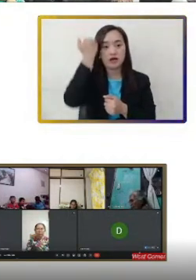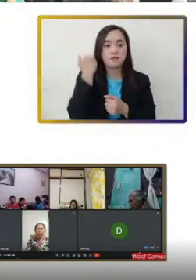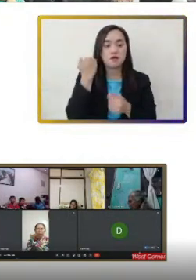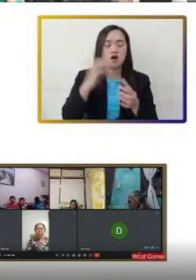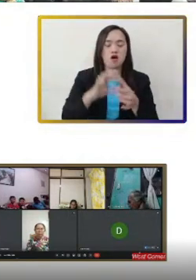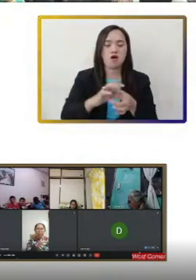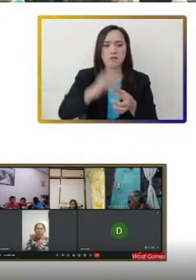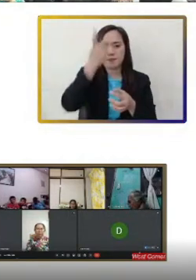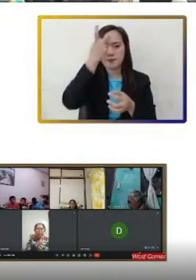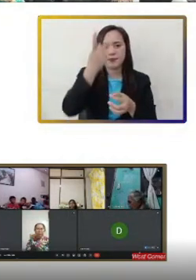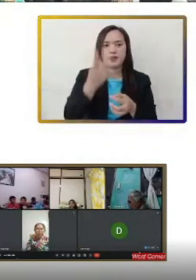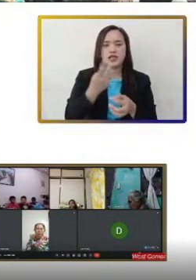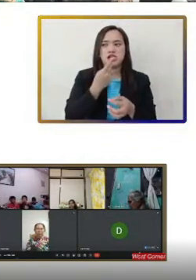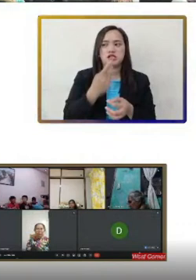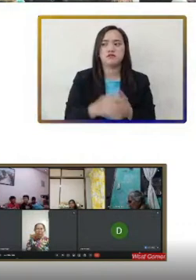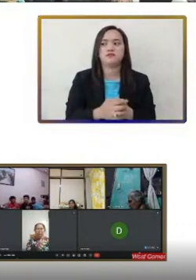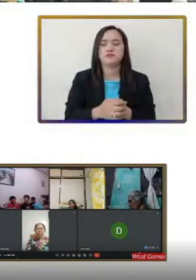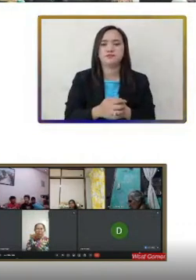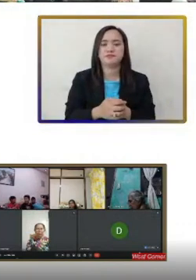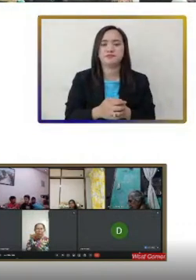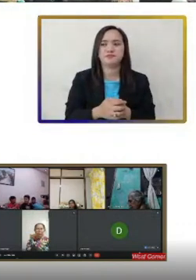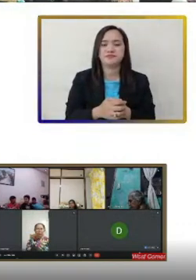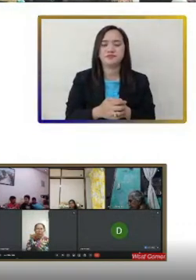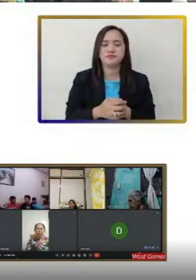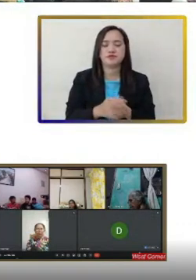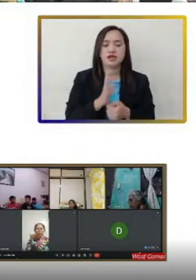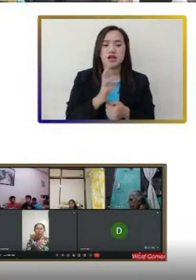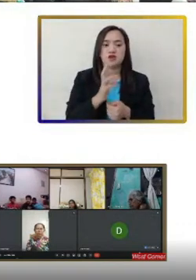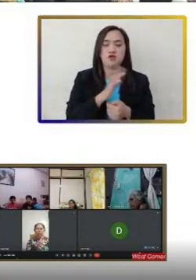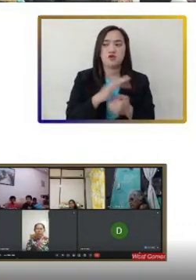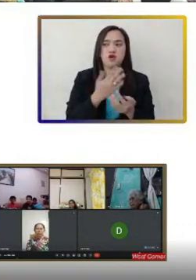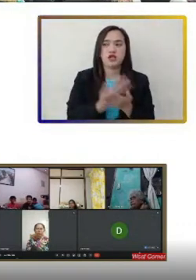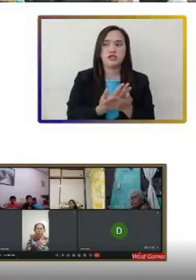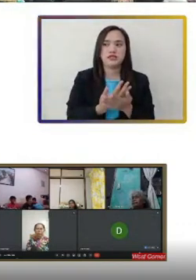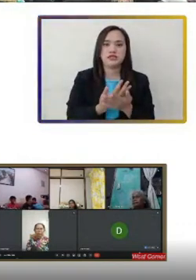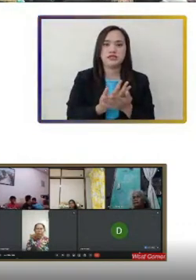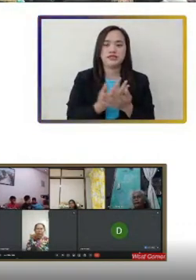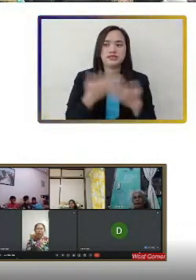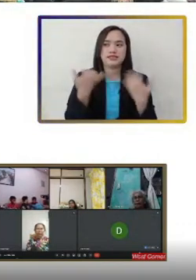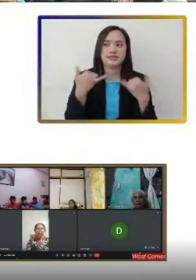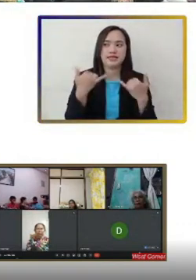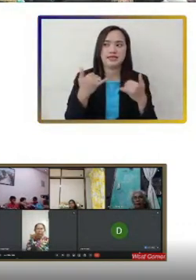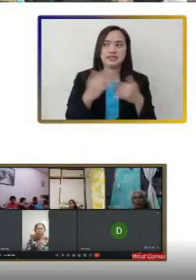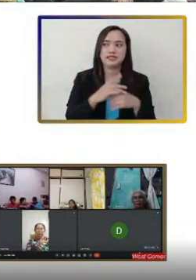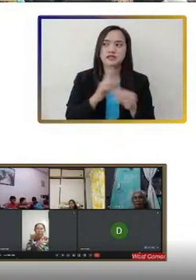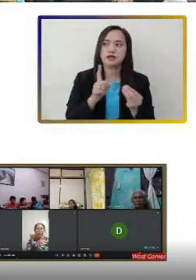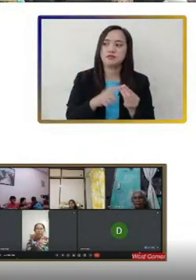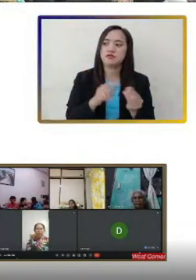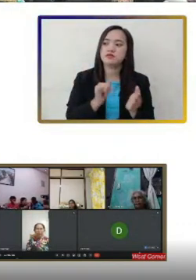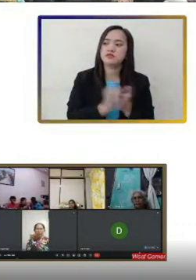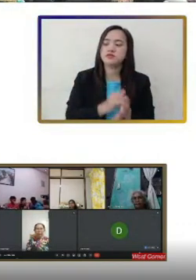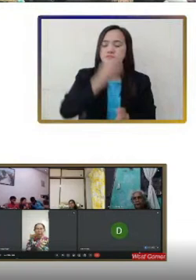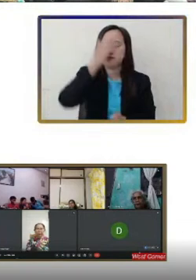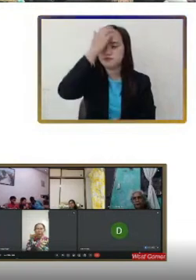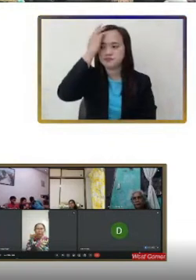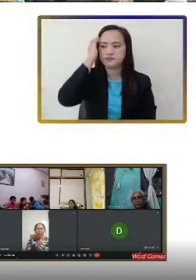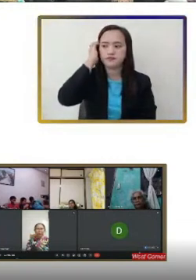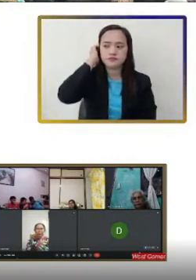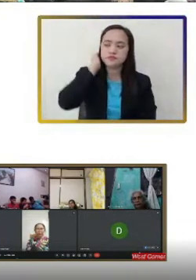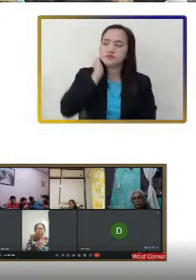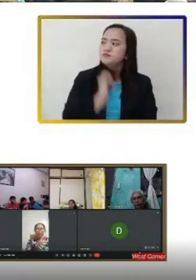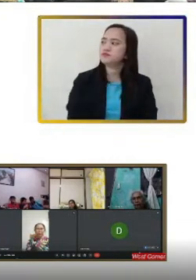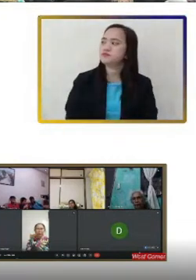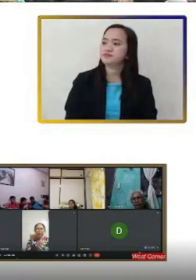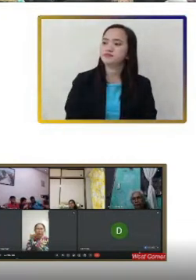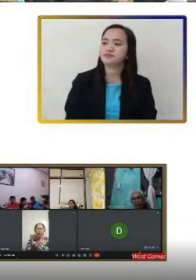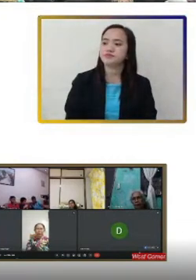Okay? Alright. So, I'm excited about it, mga kapatid. At ako iniwala na mayroon naman tayong mapupulot, mayroon tayong